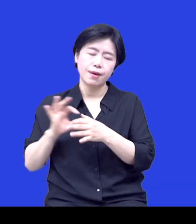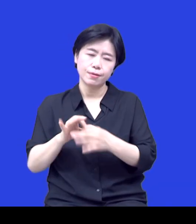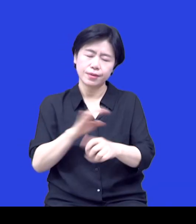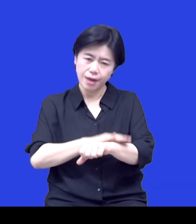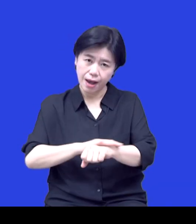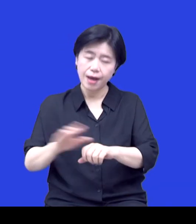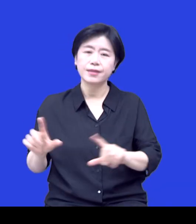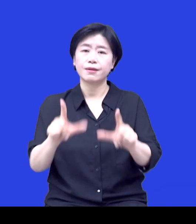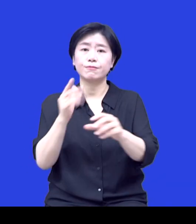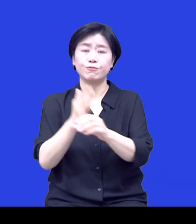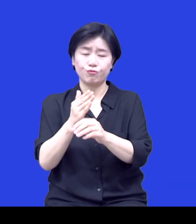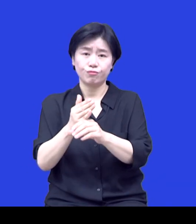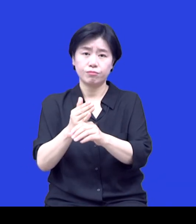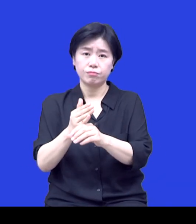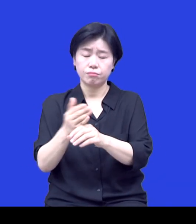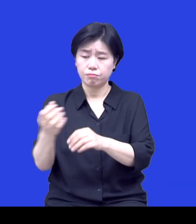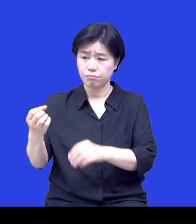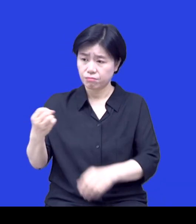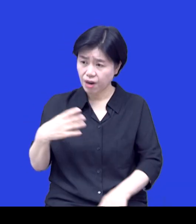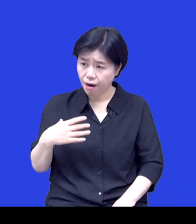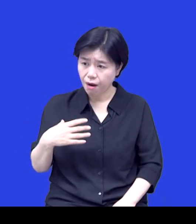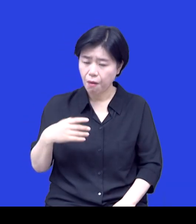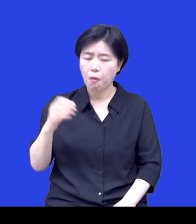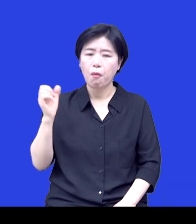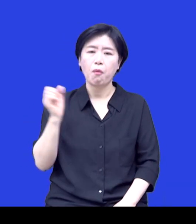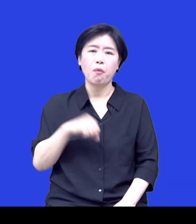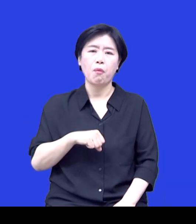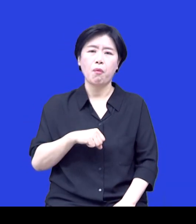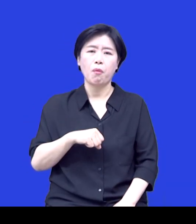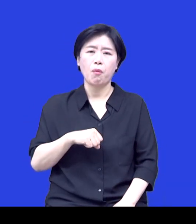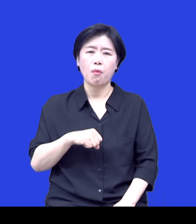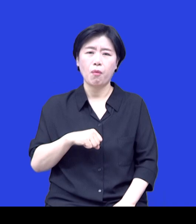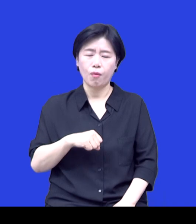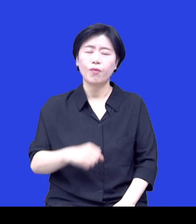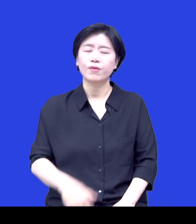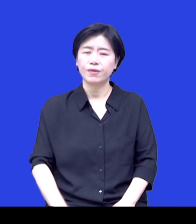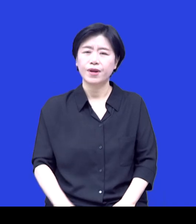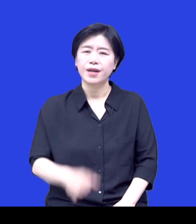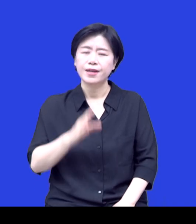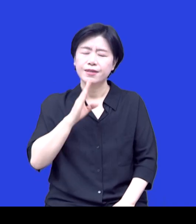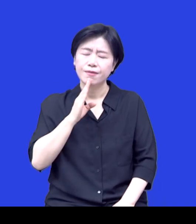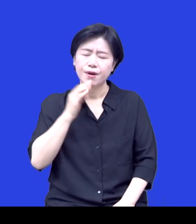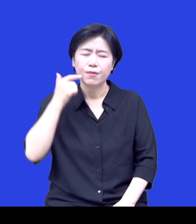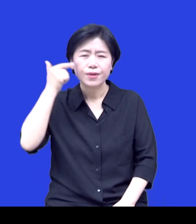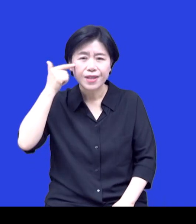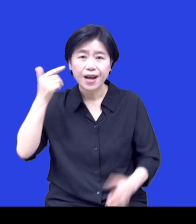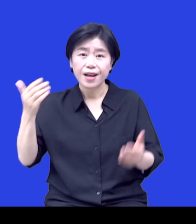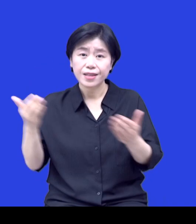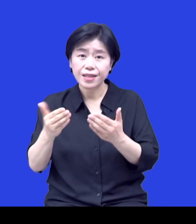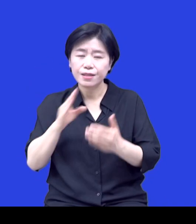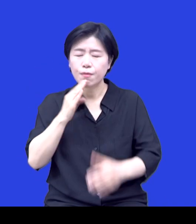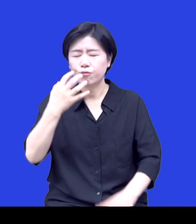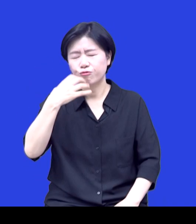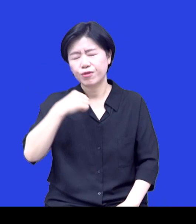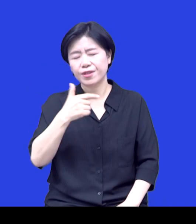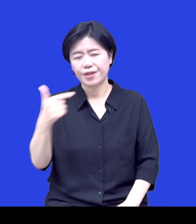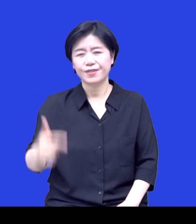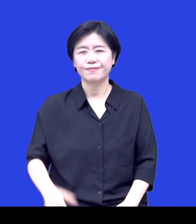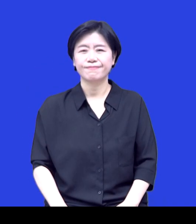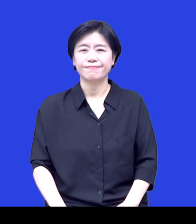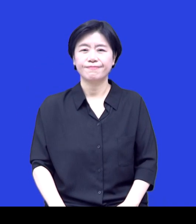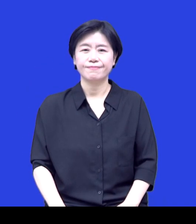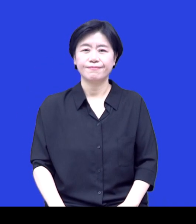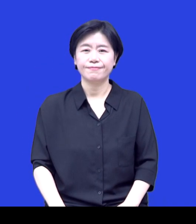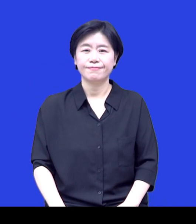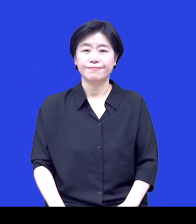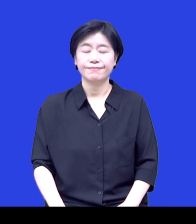하더라고요. 그러니까 이런 간증들을 할 수 있는 도구가 된다는 것은 세상에서 저는 가장 위대한 일이라고 생각합니다. 와. 그러네요.